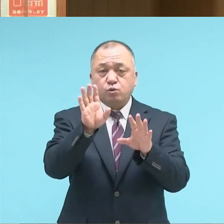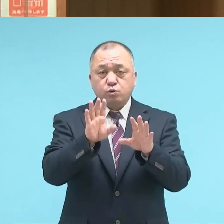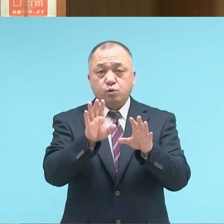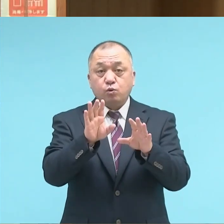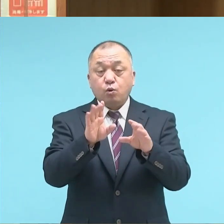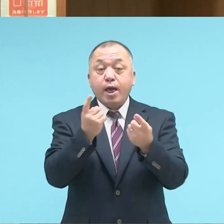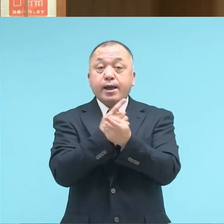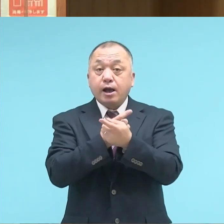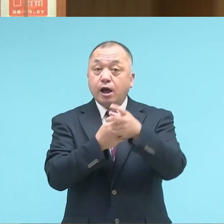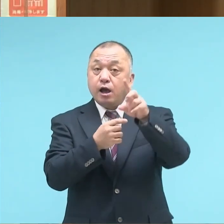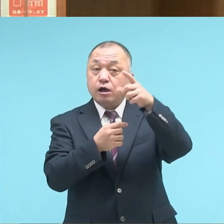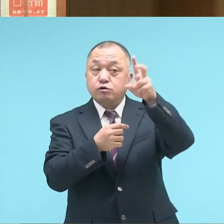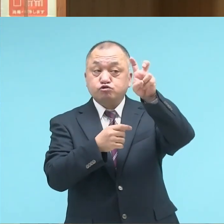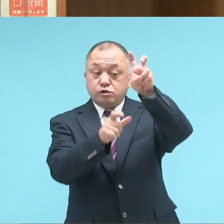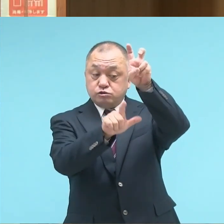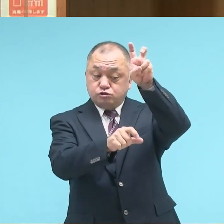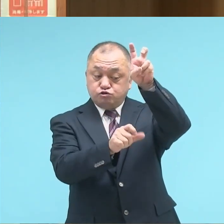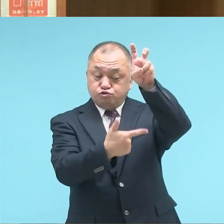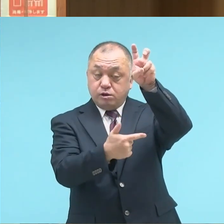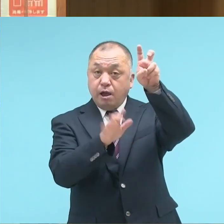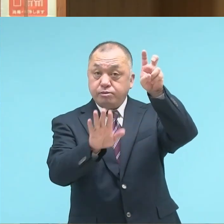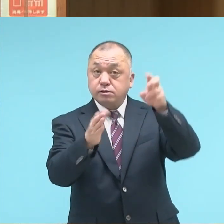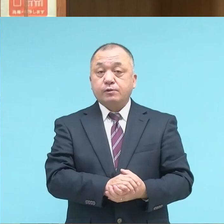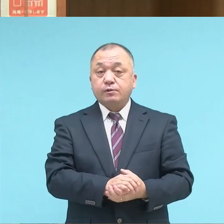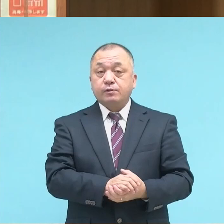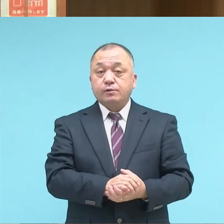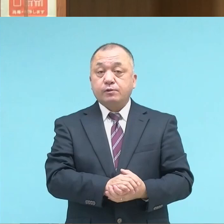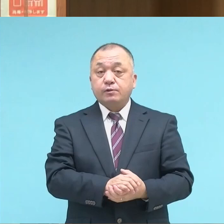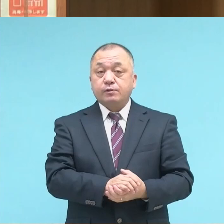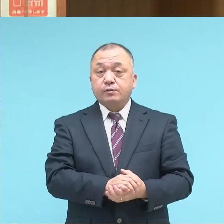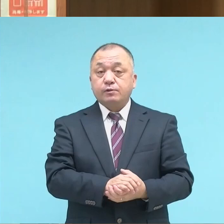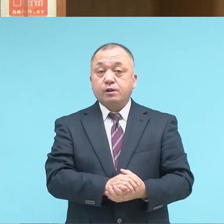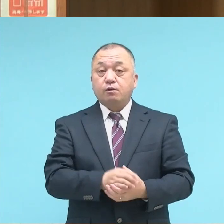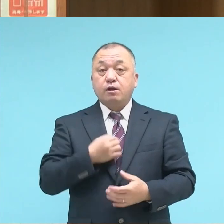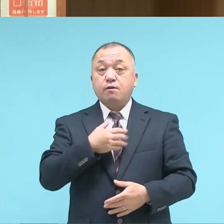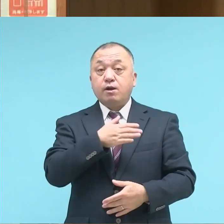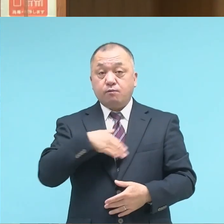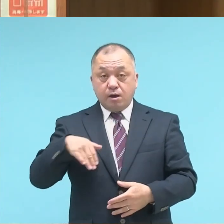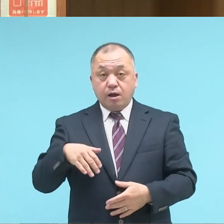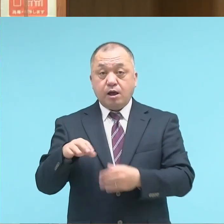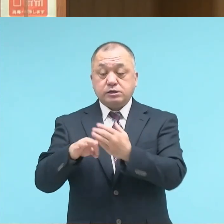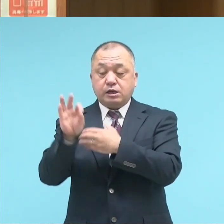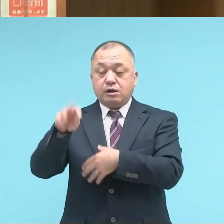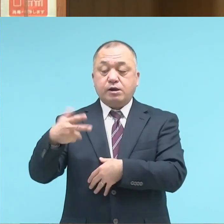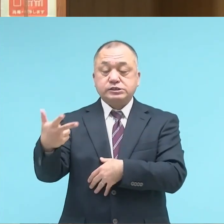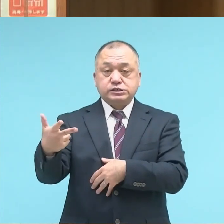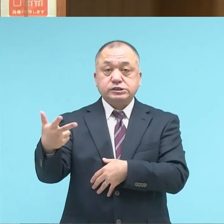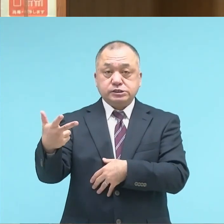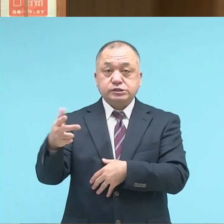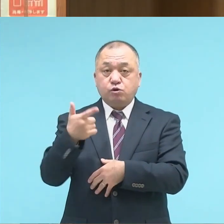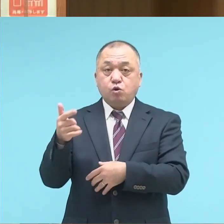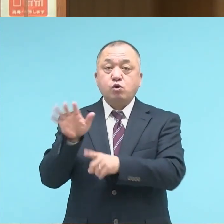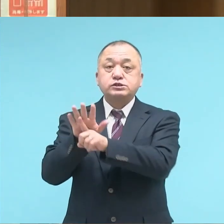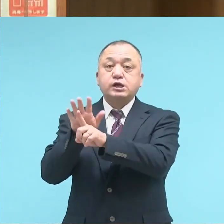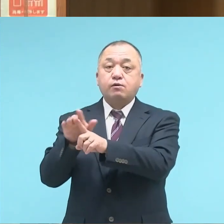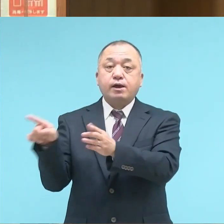何かあったということなんでしょうか。 我々としてはさまざまな支援をこれまでも旭川市に対して行ってきま